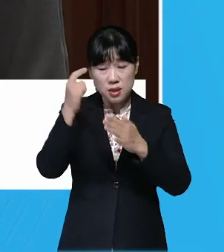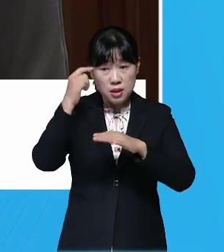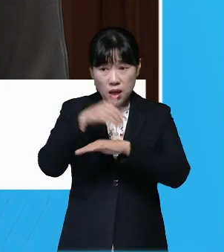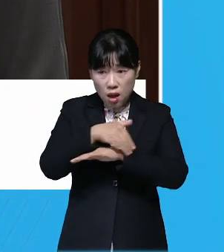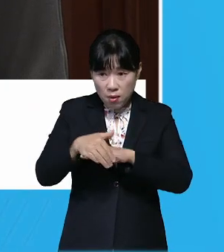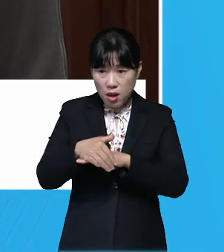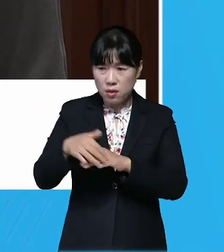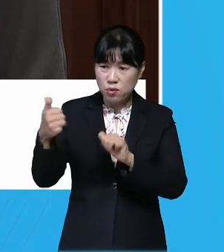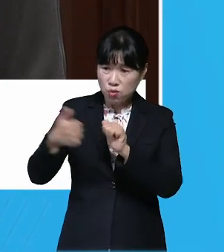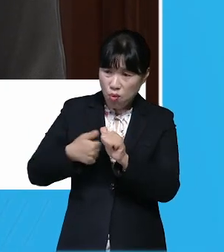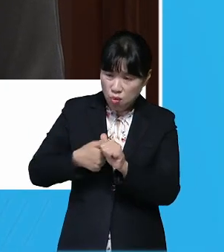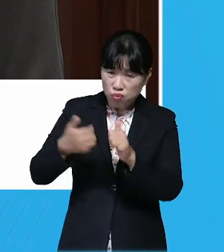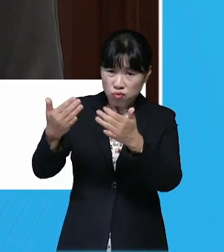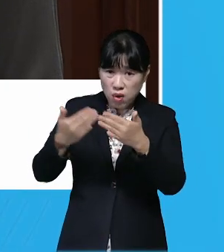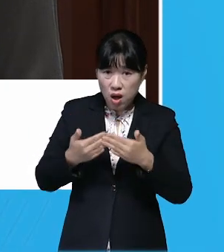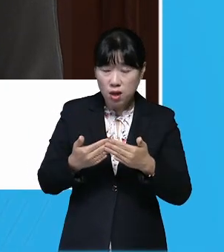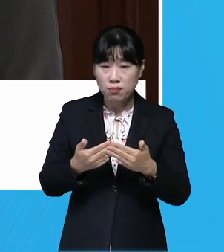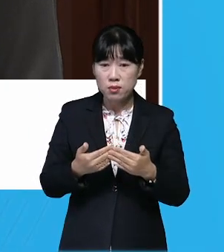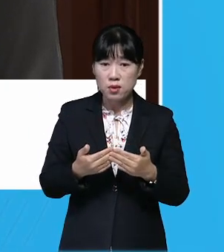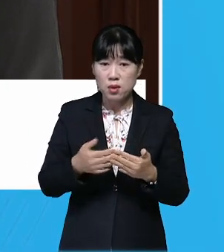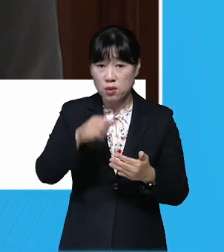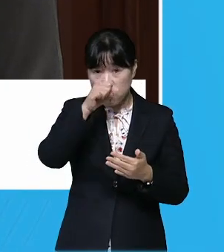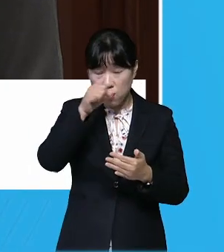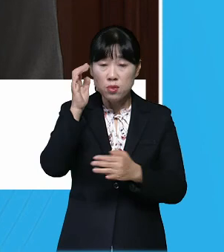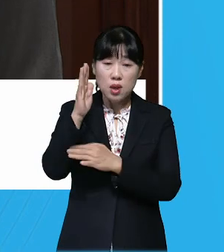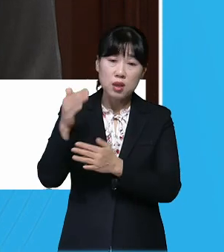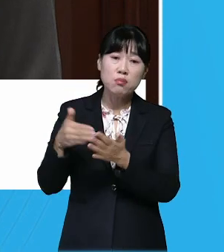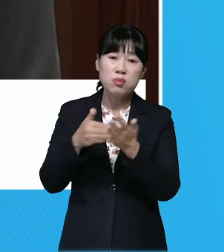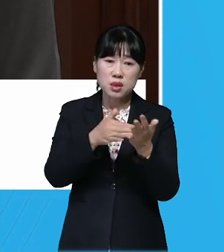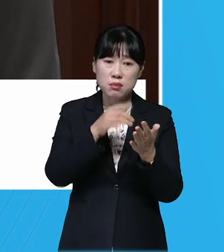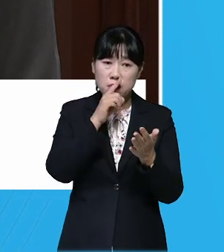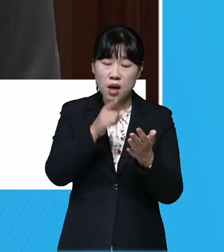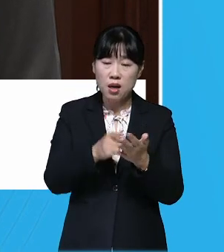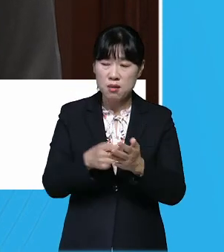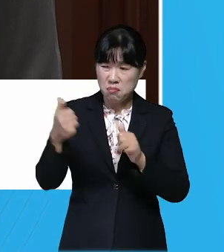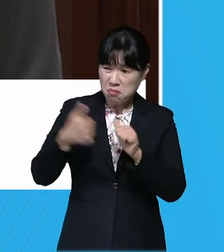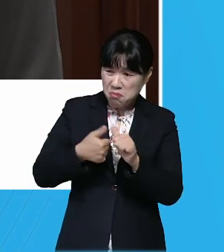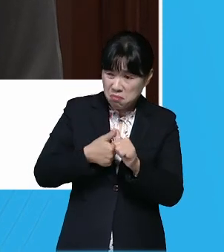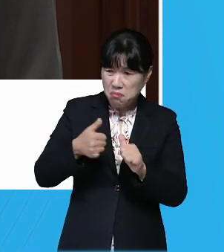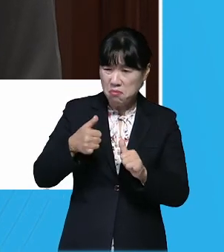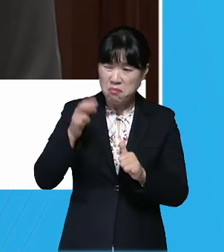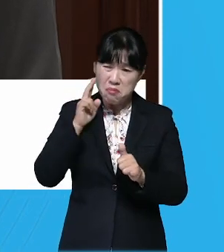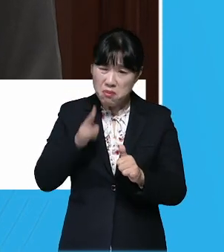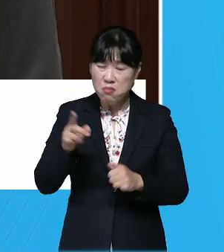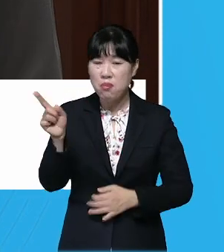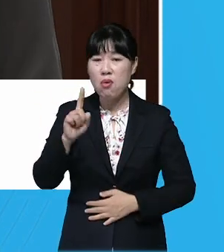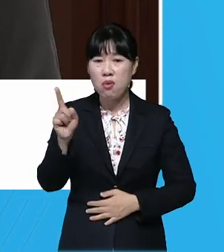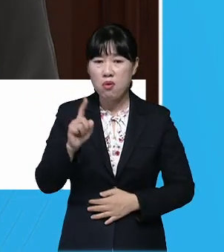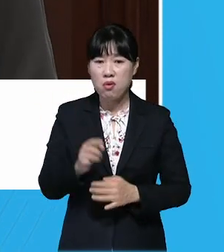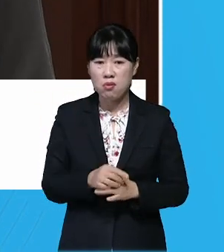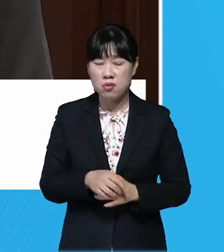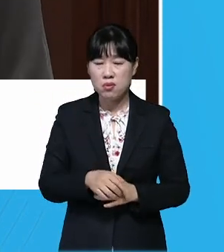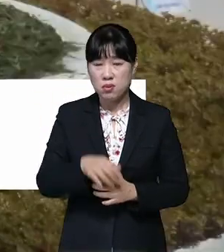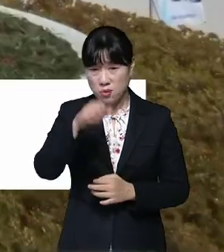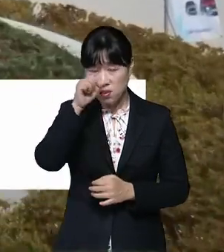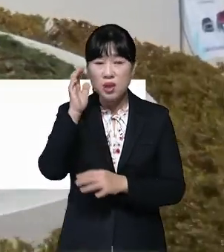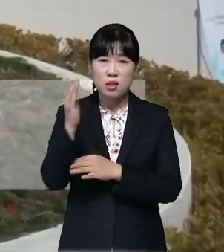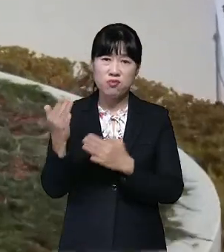발전지향적으로 조언을 해주셔야지. 건설적인 이야기 뭐 드리도록 문제 하겠습니다. 문제 위주로 그렇게 지적하시면 안 되죠. 건설적인 이야기